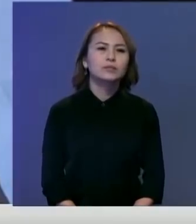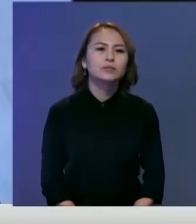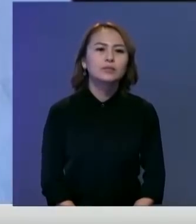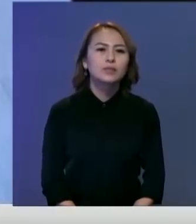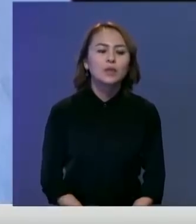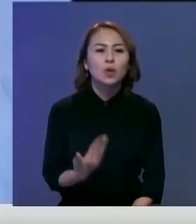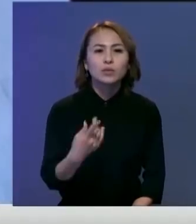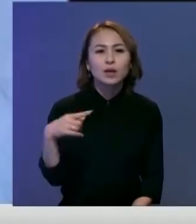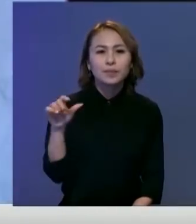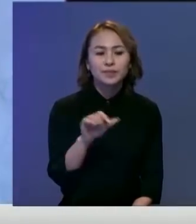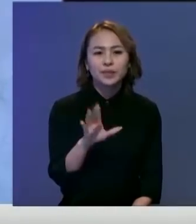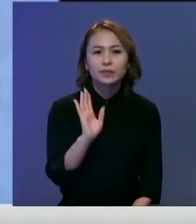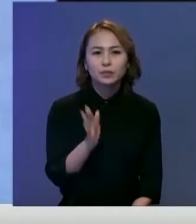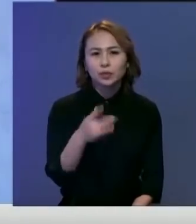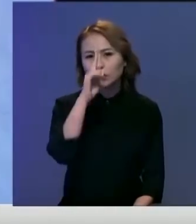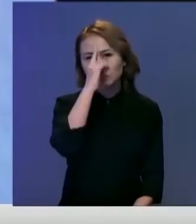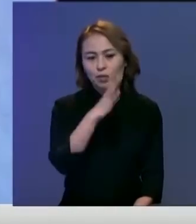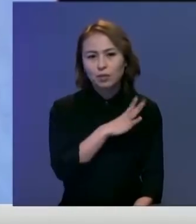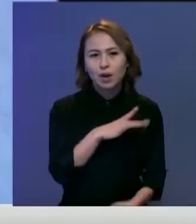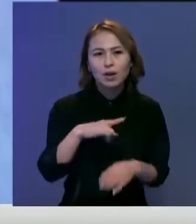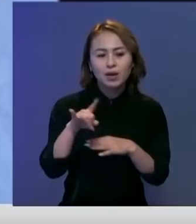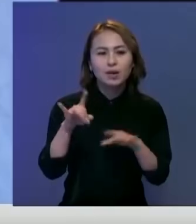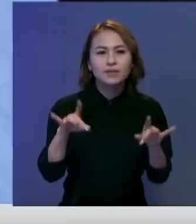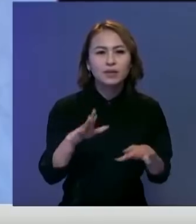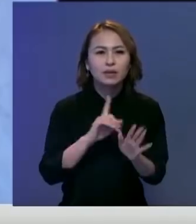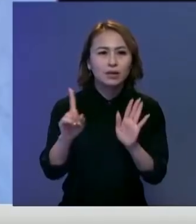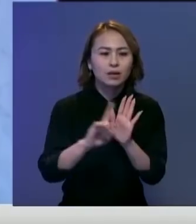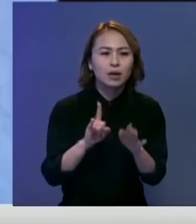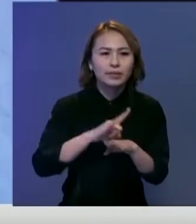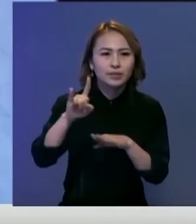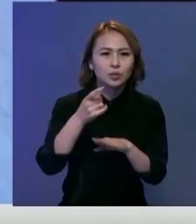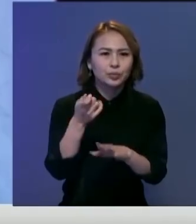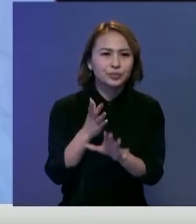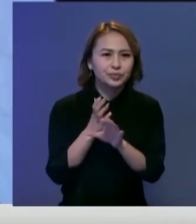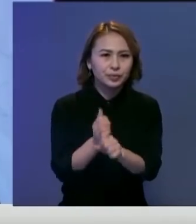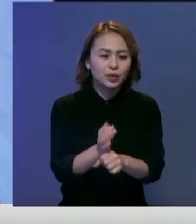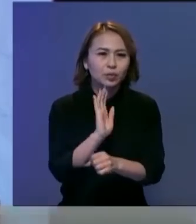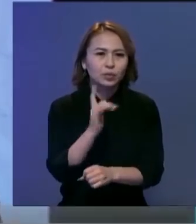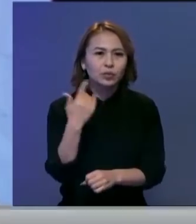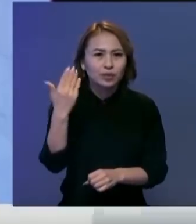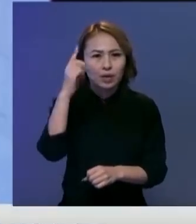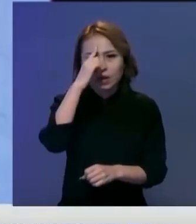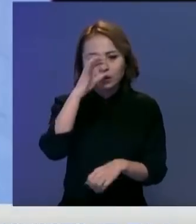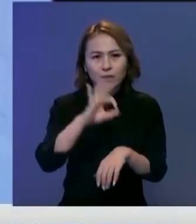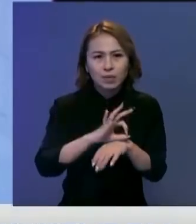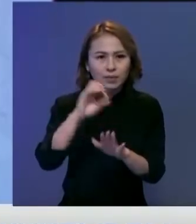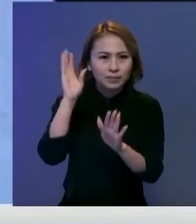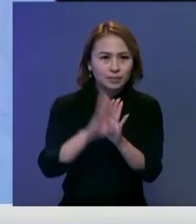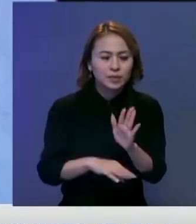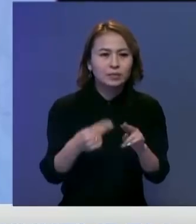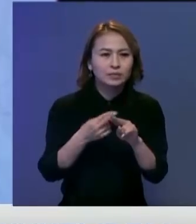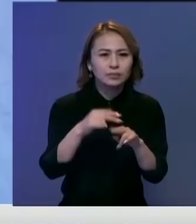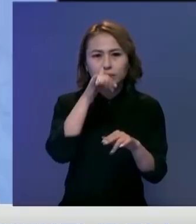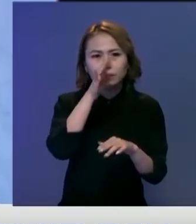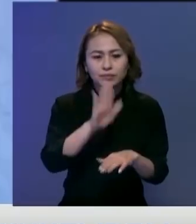Осы аптада біз үндістаннан Австралияға тікелей ғатын айтын әуе рейстерін қысқартамыз. Бұл осы елдегі үндеттің өршуіне байланысты